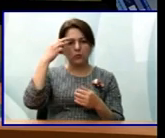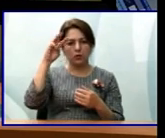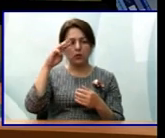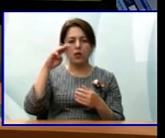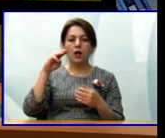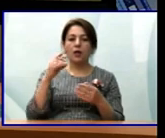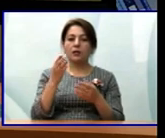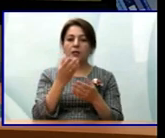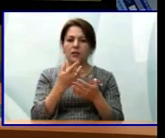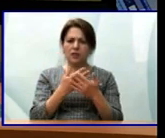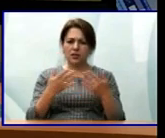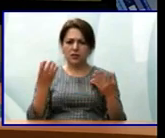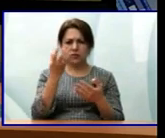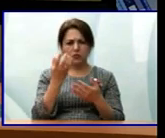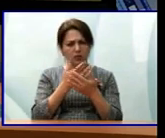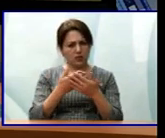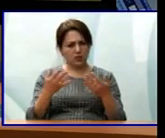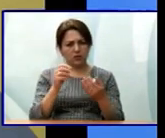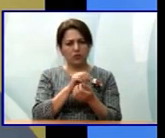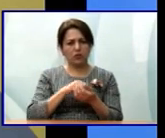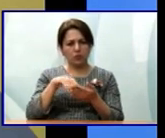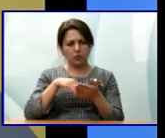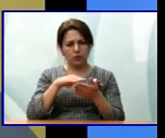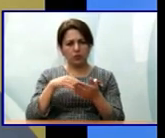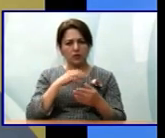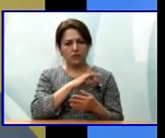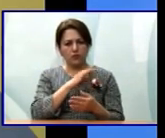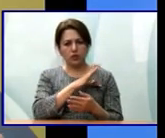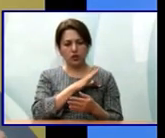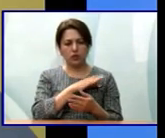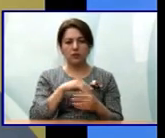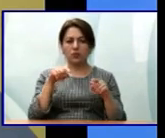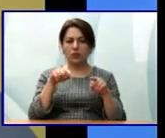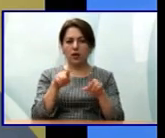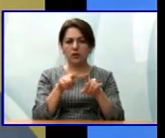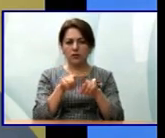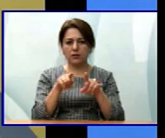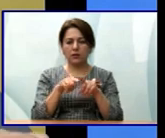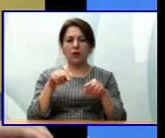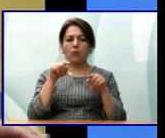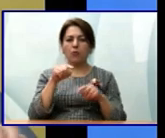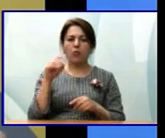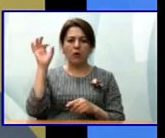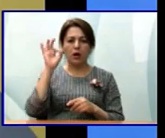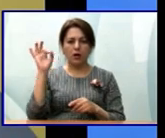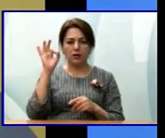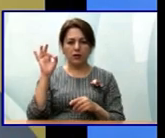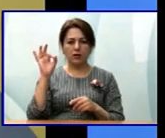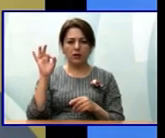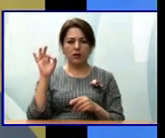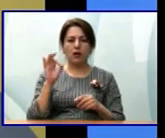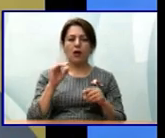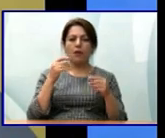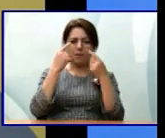yuvadigan vosita sifatida foydalanishgan. Xuddi shu tariqa bu haqdagi ma'lumotlarni